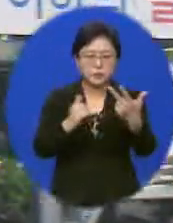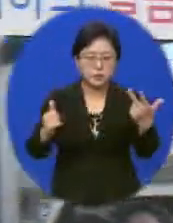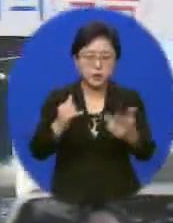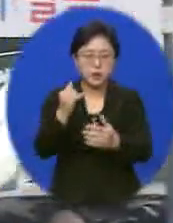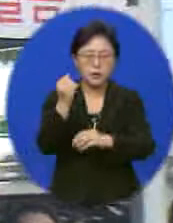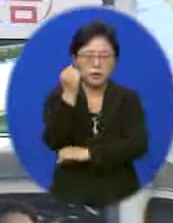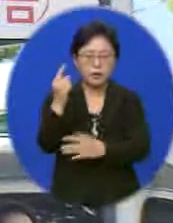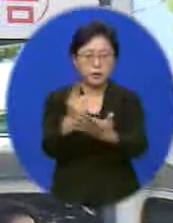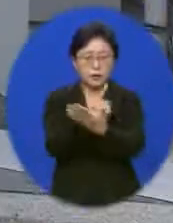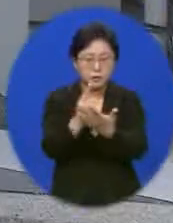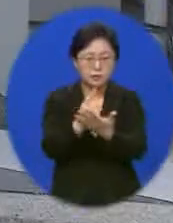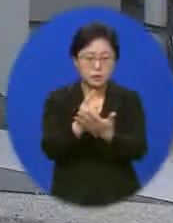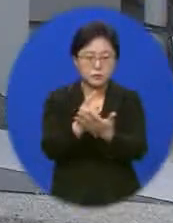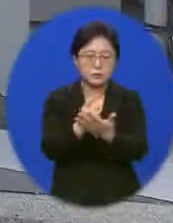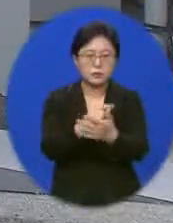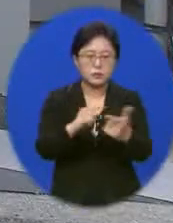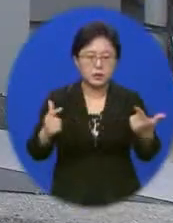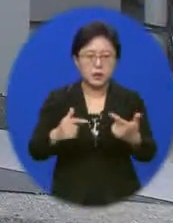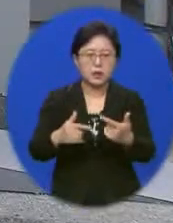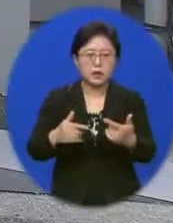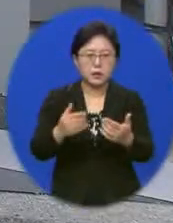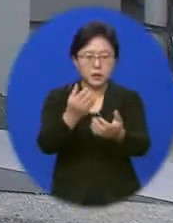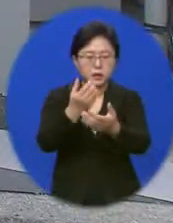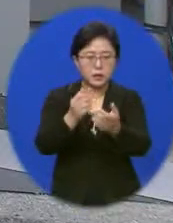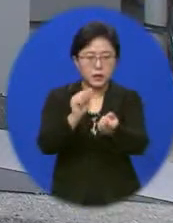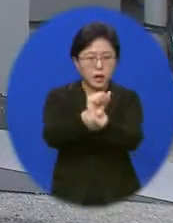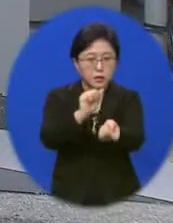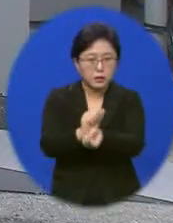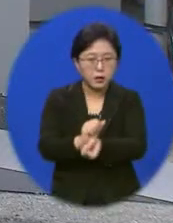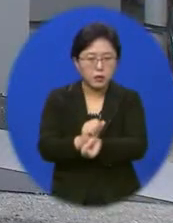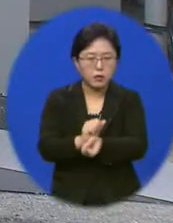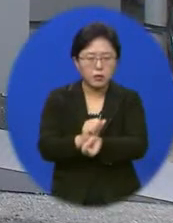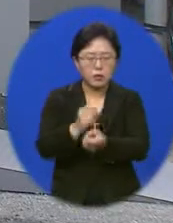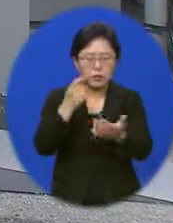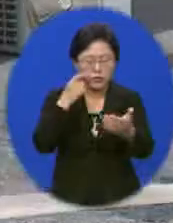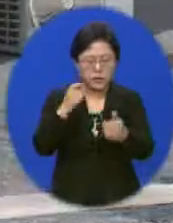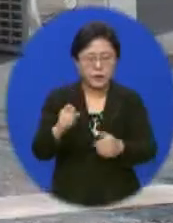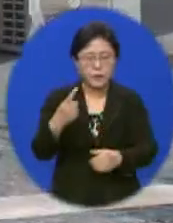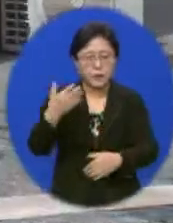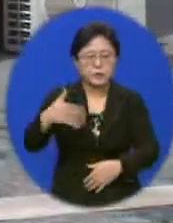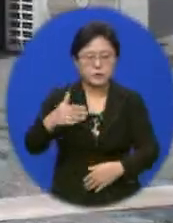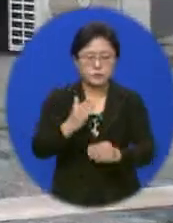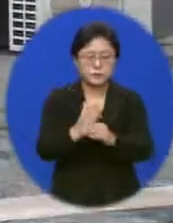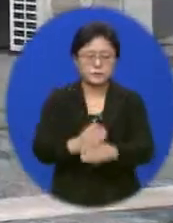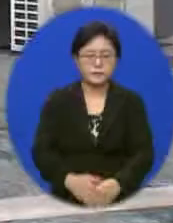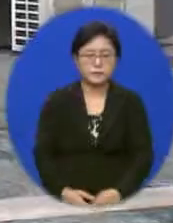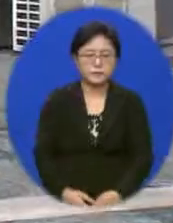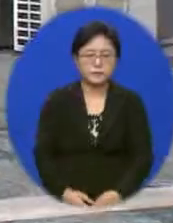기존 확진자의 접촉자들로 아직까지 감염 경로가 파악되지 않고 있습니다.